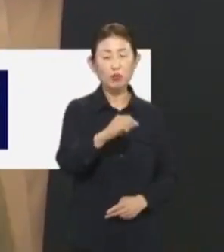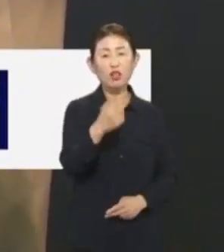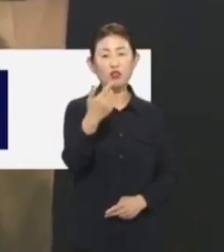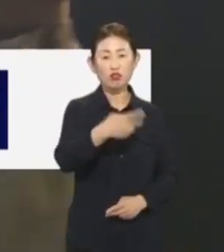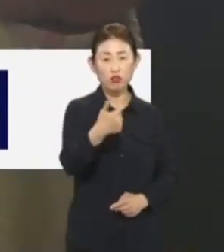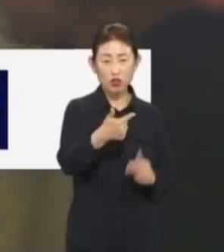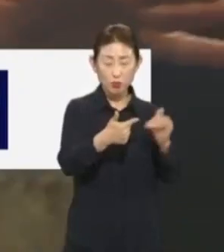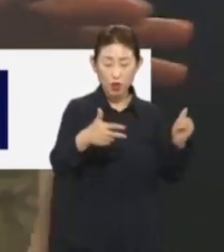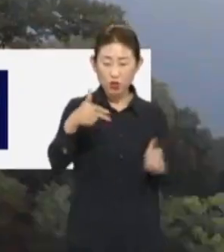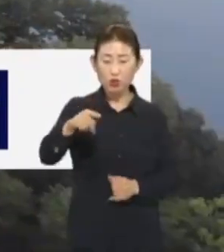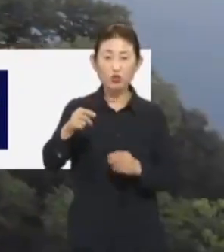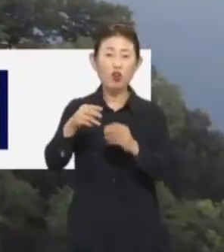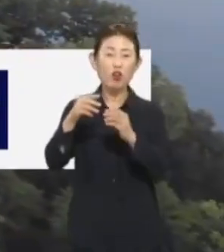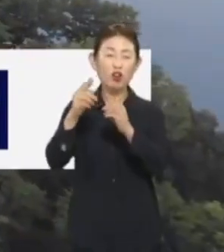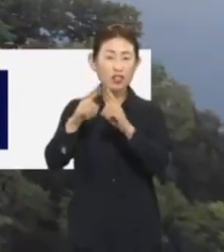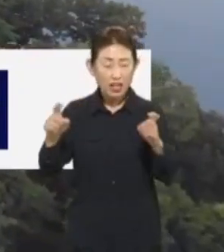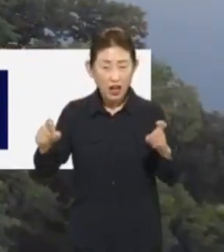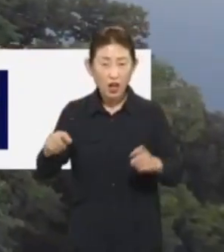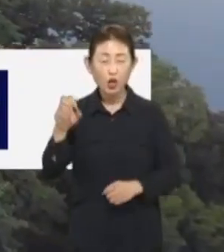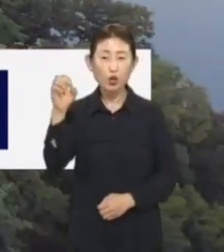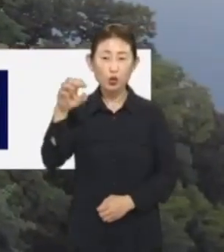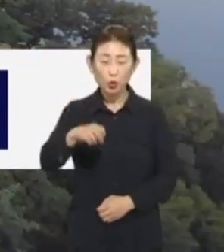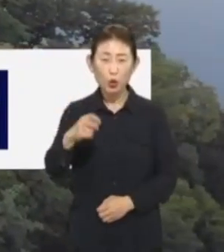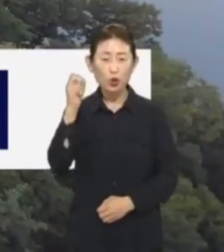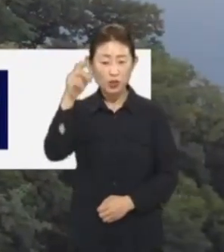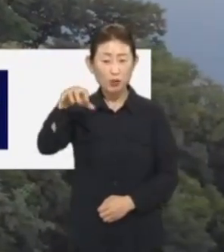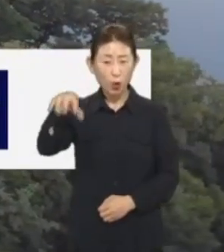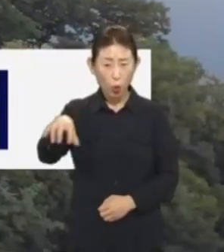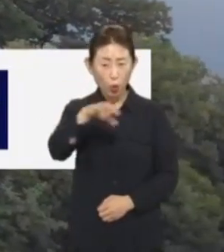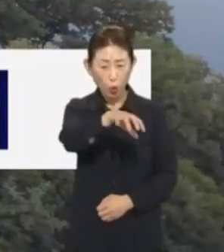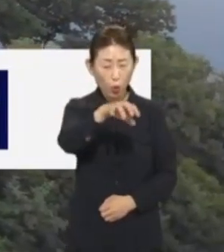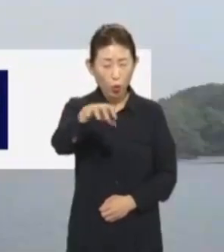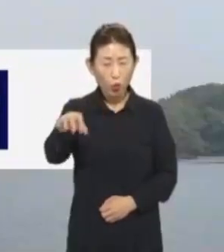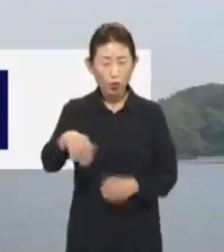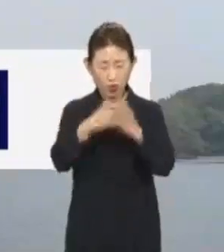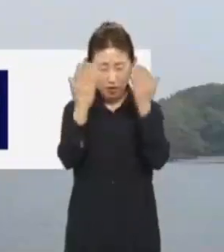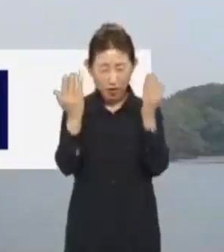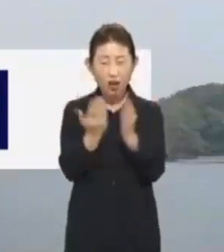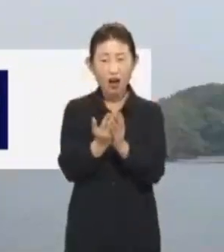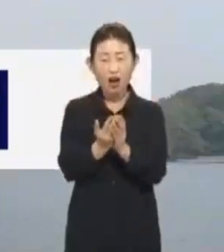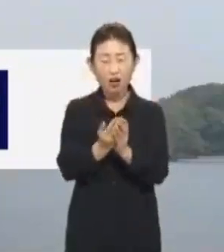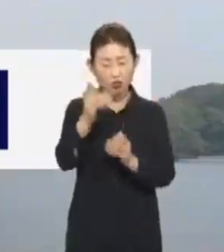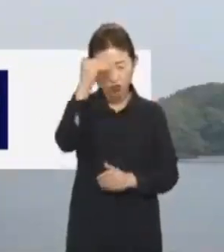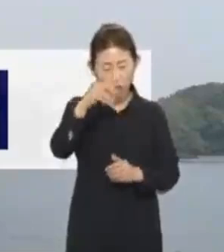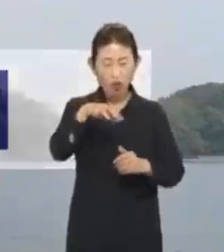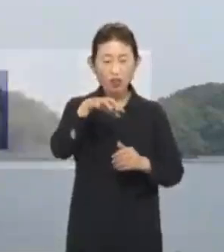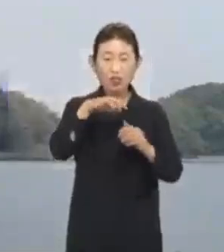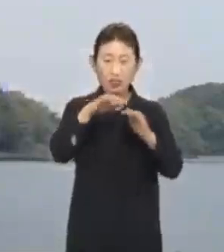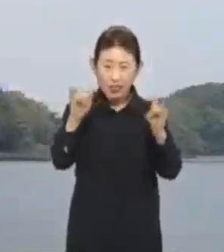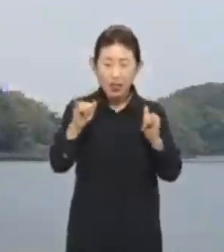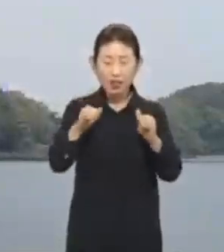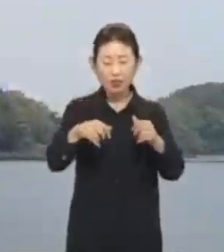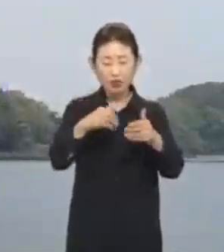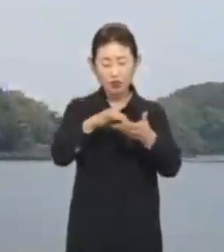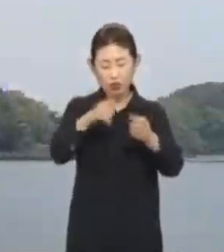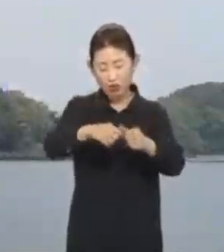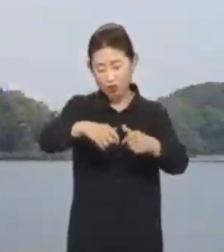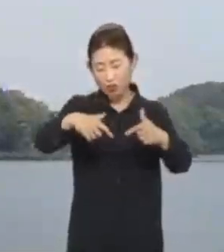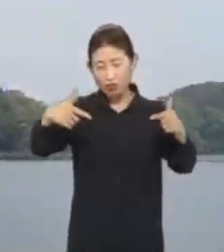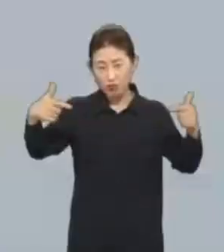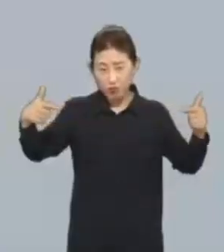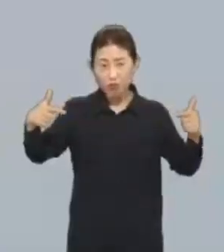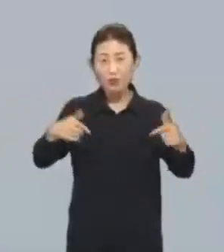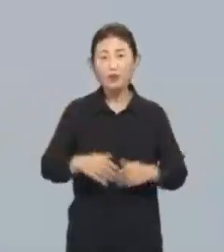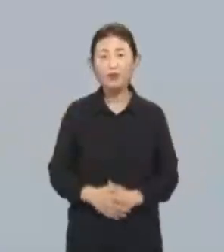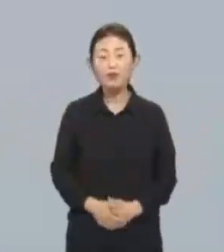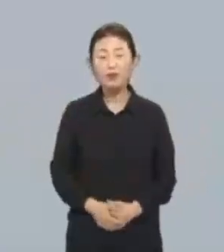수덕사 20만 4천명 스파라스 리솜 16만 2천명 등 예산시장 외에도 주요 관광지의